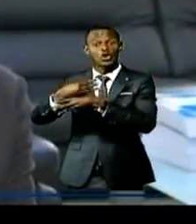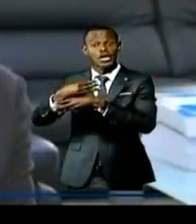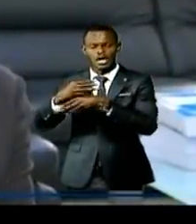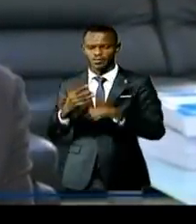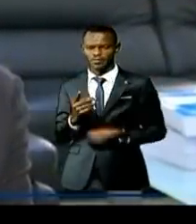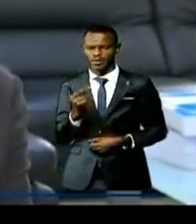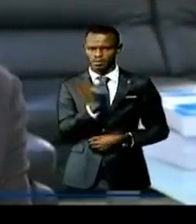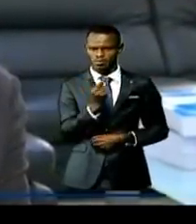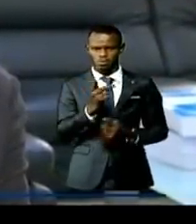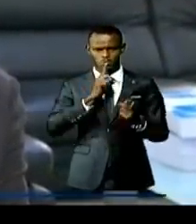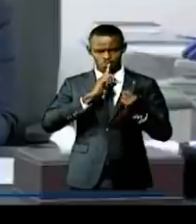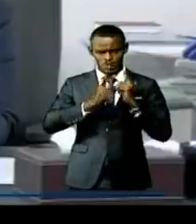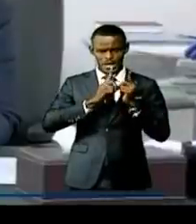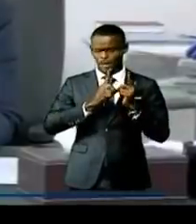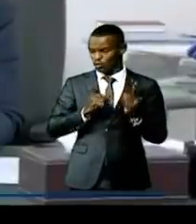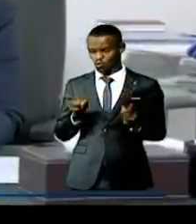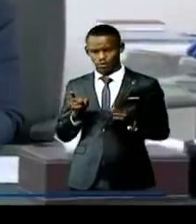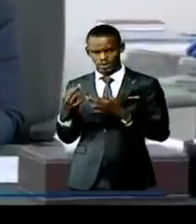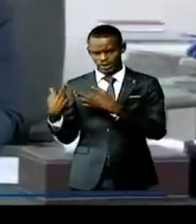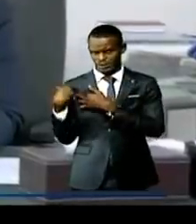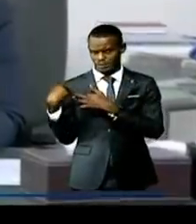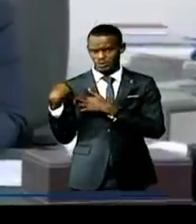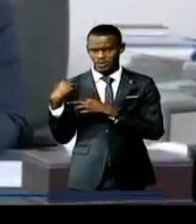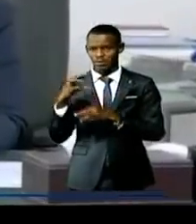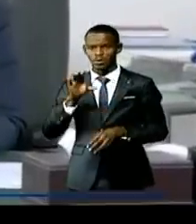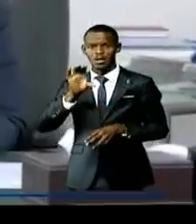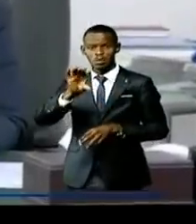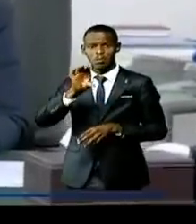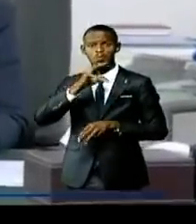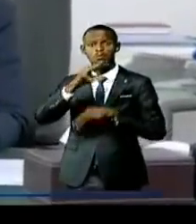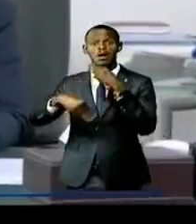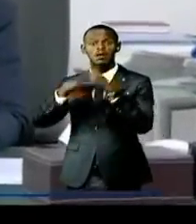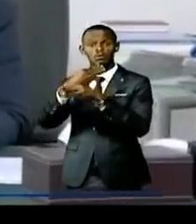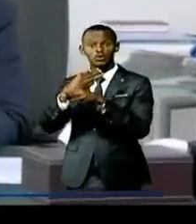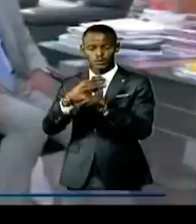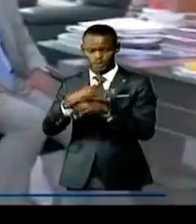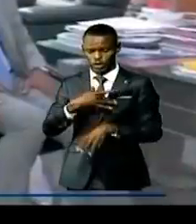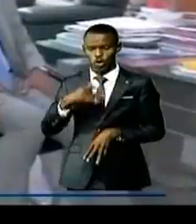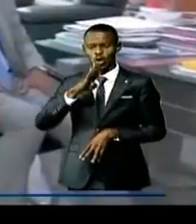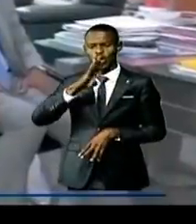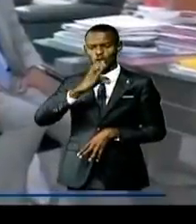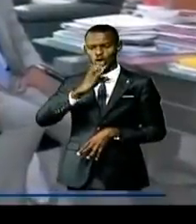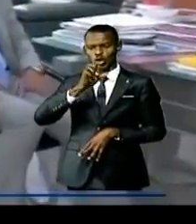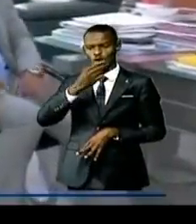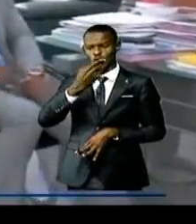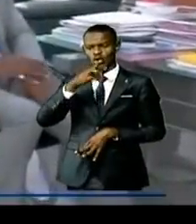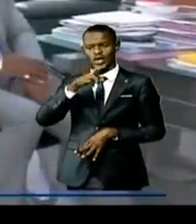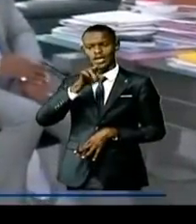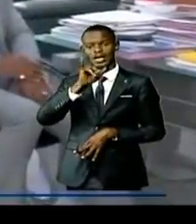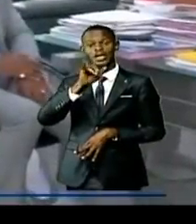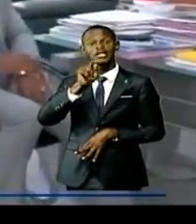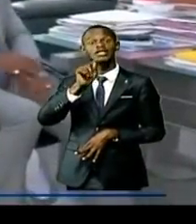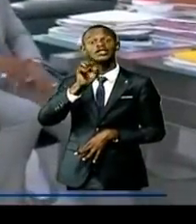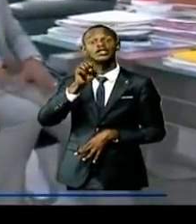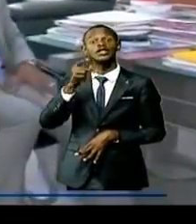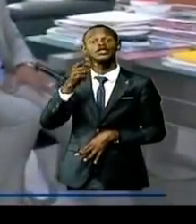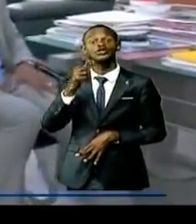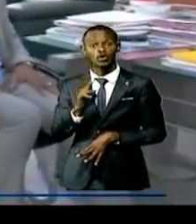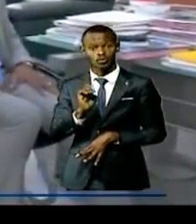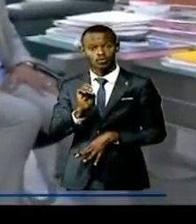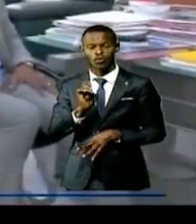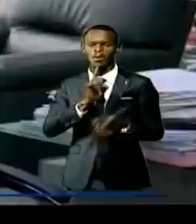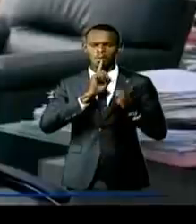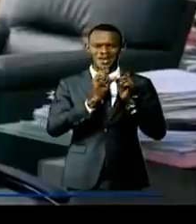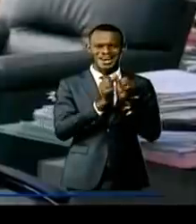Carré. À cette occasion, l'hôte du speaker de la Chambre haute du Parlement congolais a réaffirmé l'engagement de la